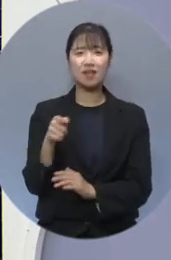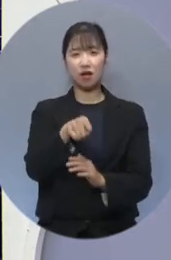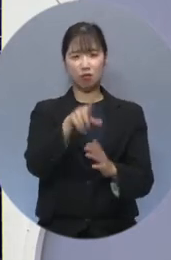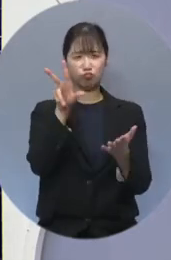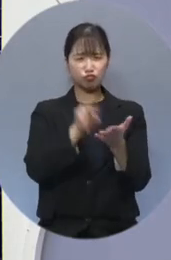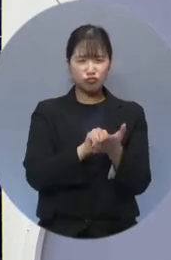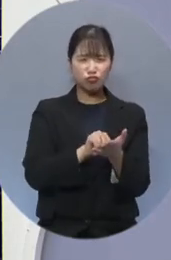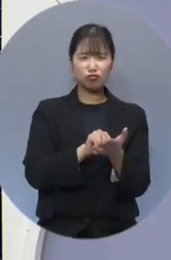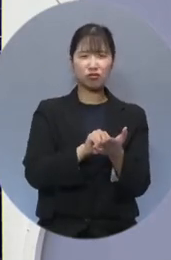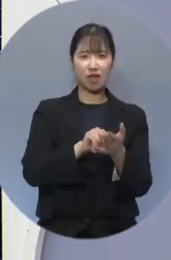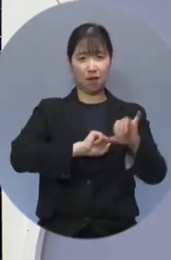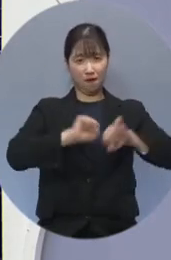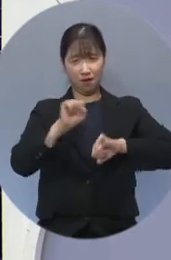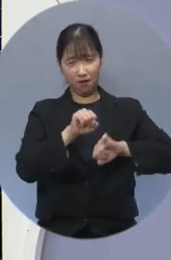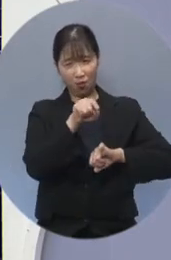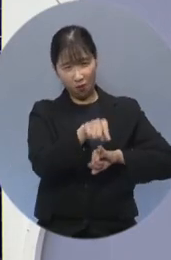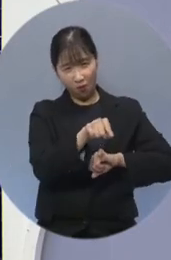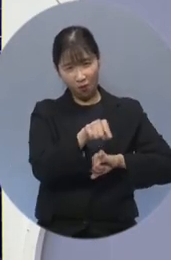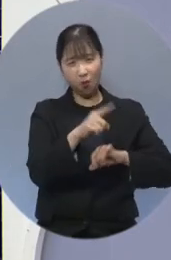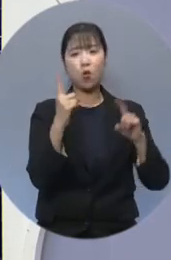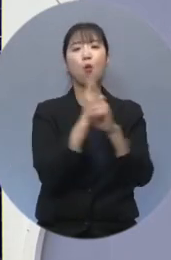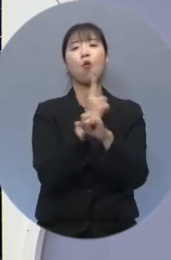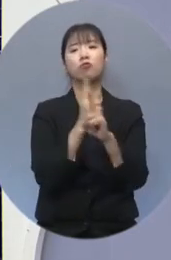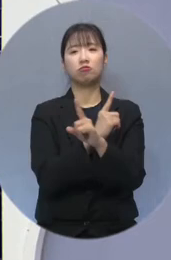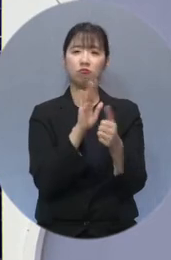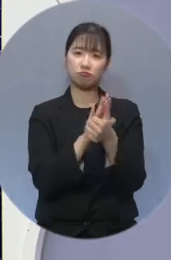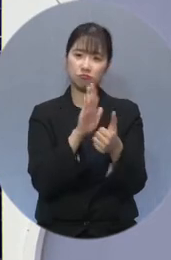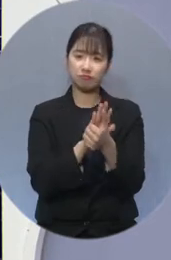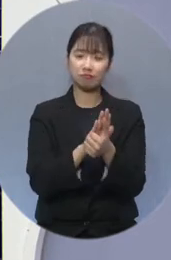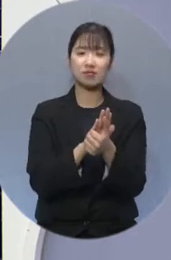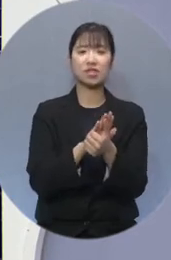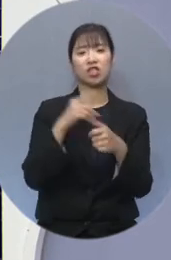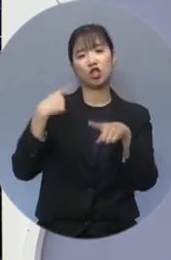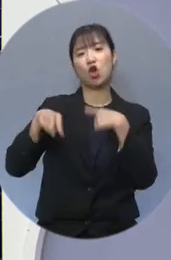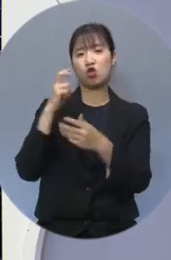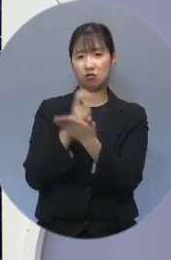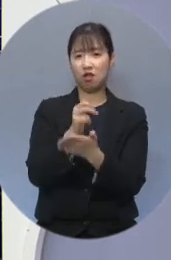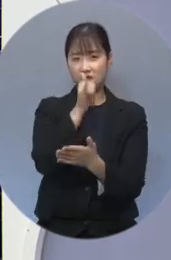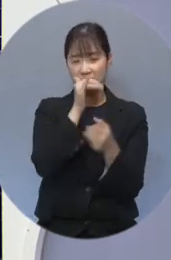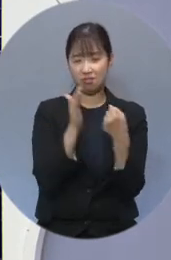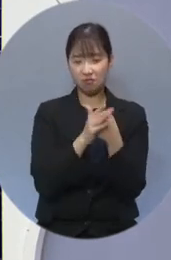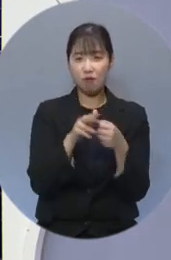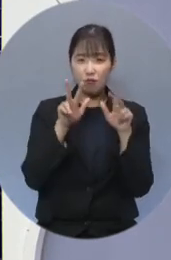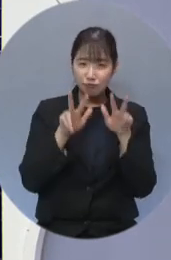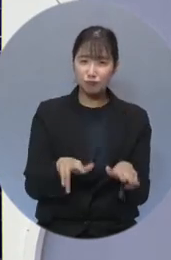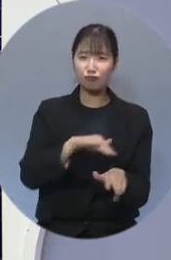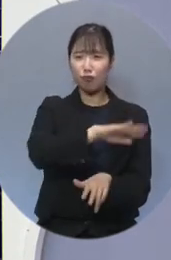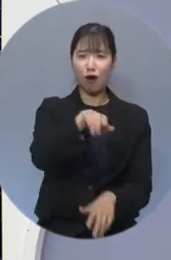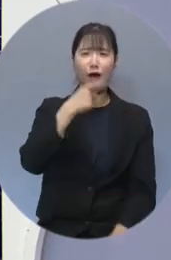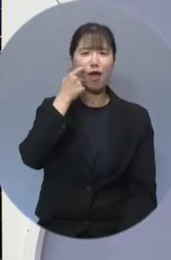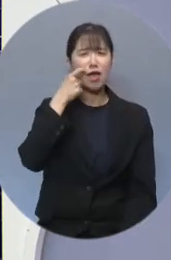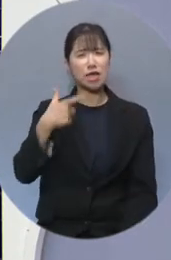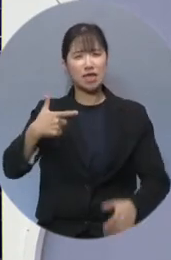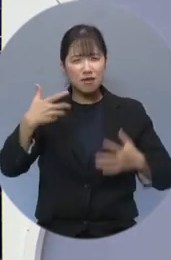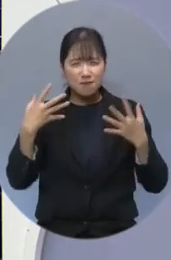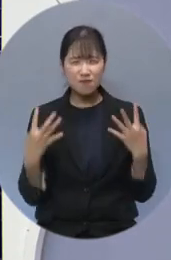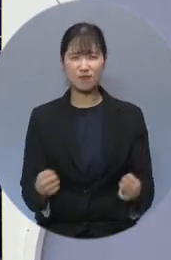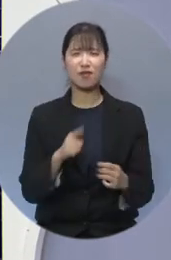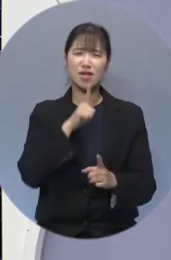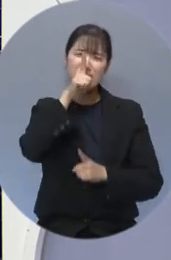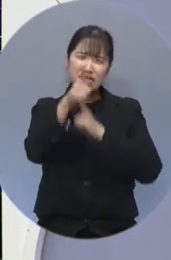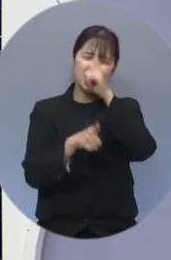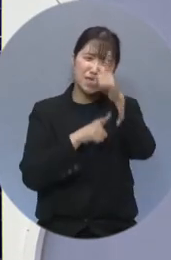문제견을 이렇게 행동 교정을 해주는 프로그램을 해서 지금 폭발적인 그 반응을 있고 신청이